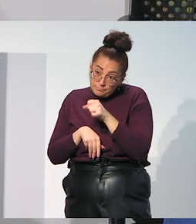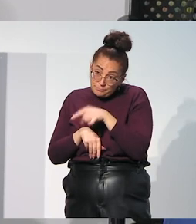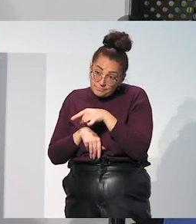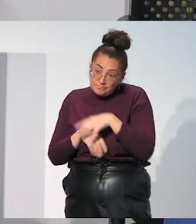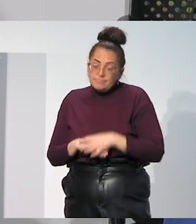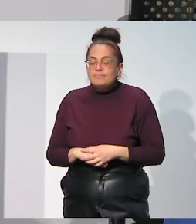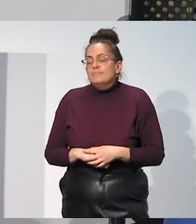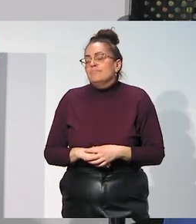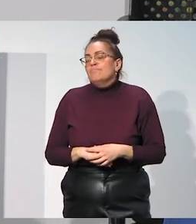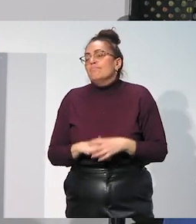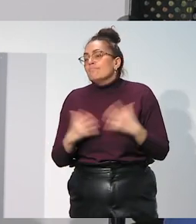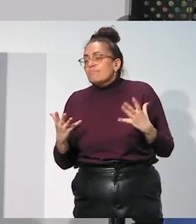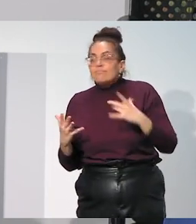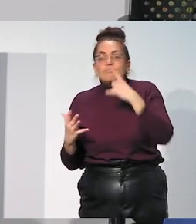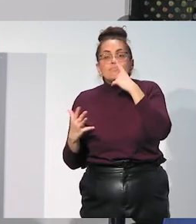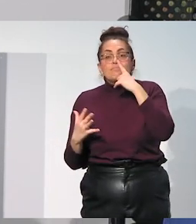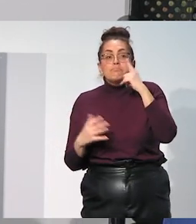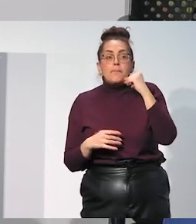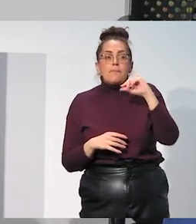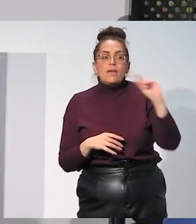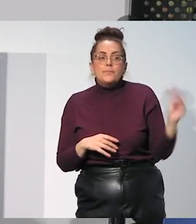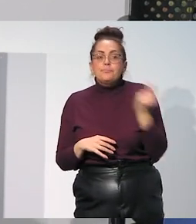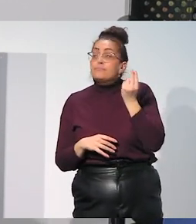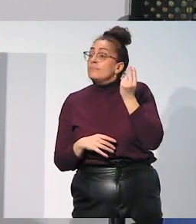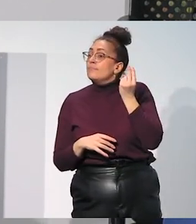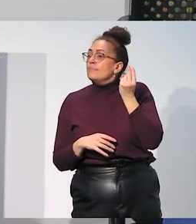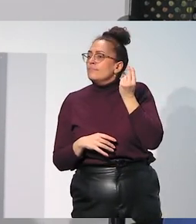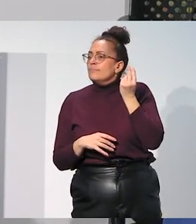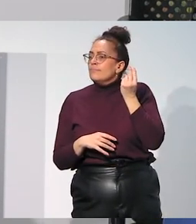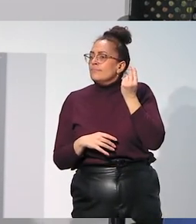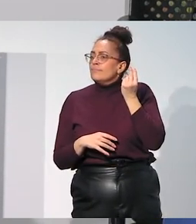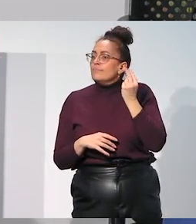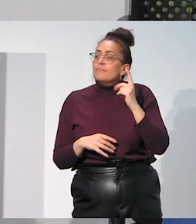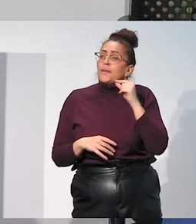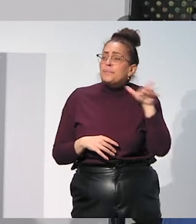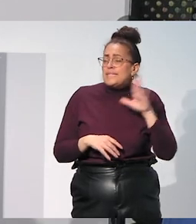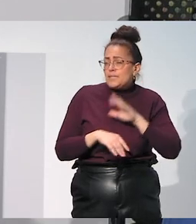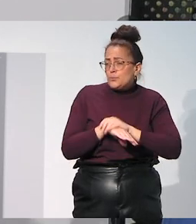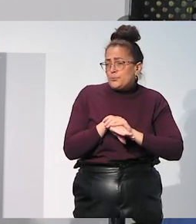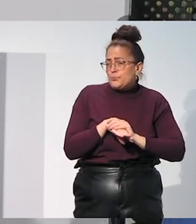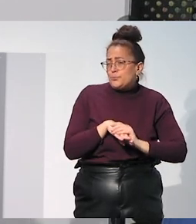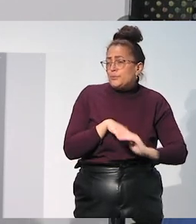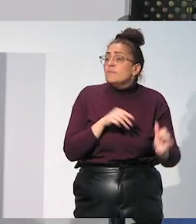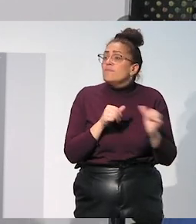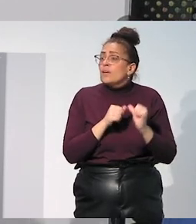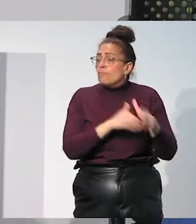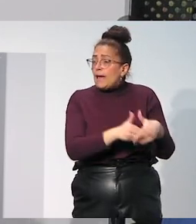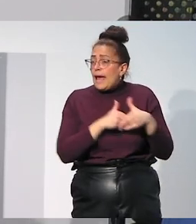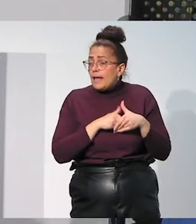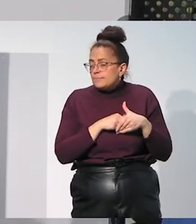Elle sentira le regard de son père posé sur elle, mais son père est un doux, il ne peut rien pour